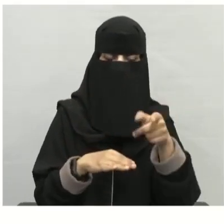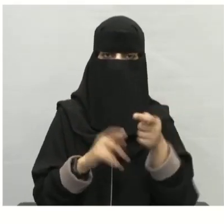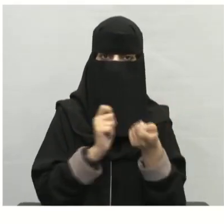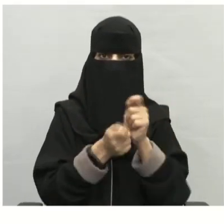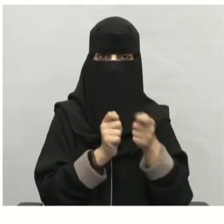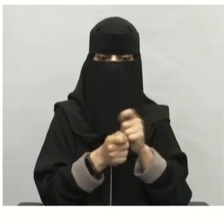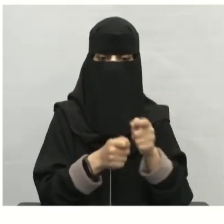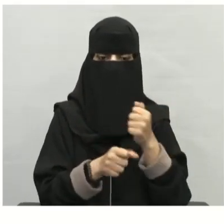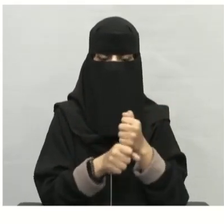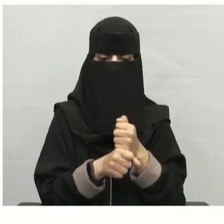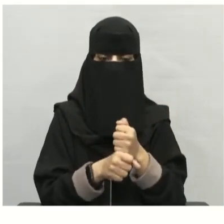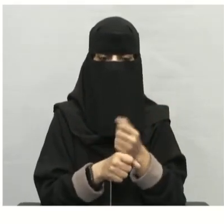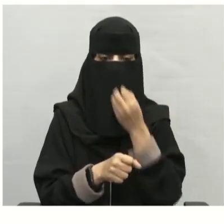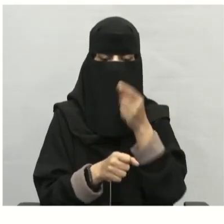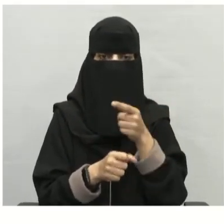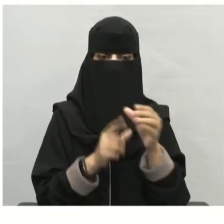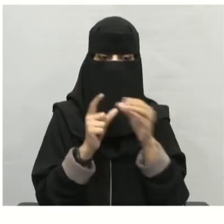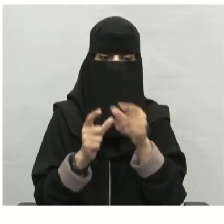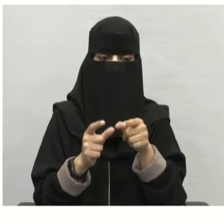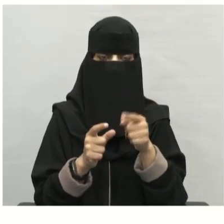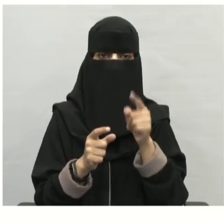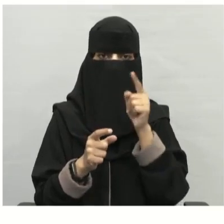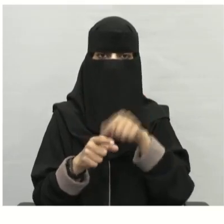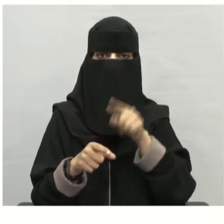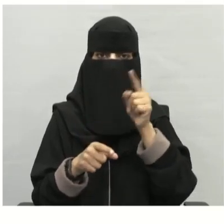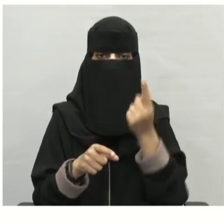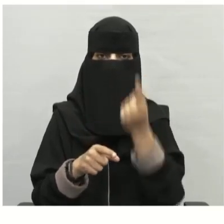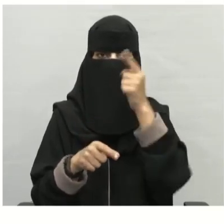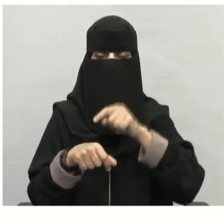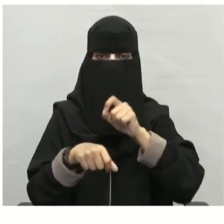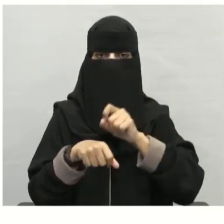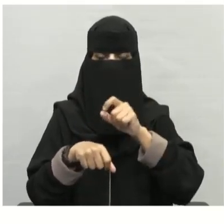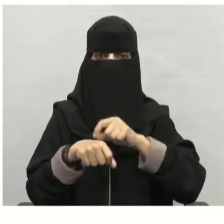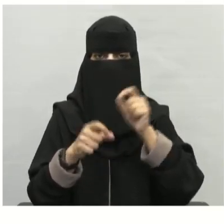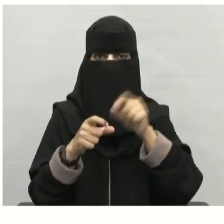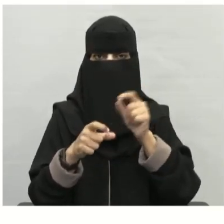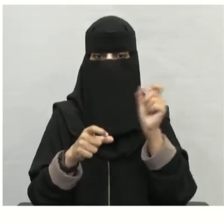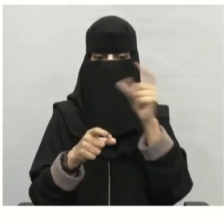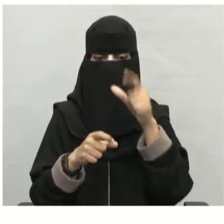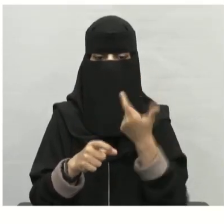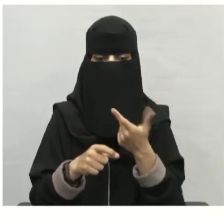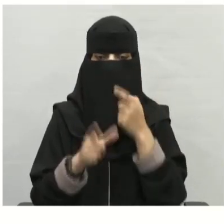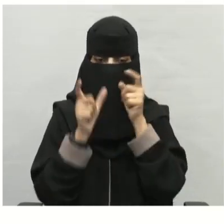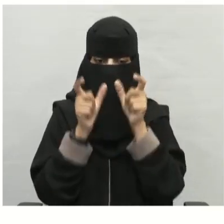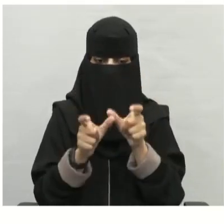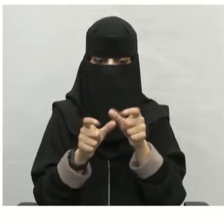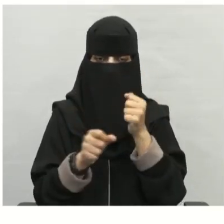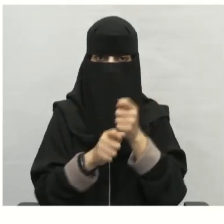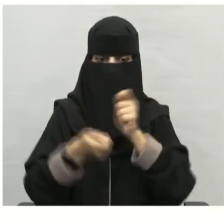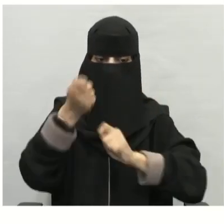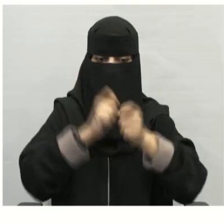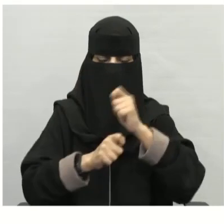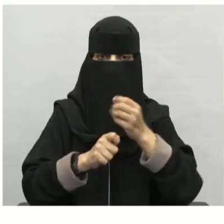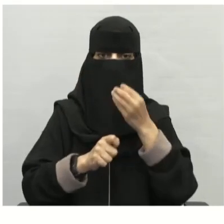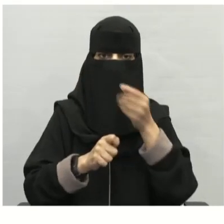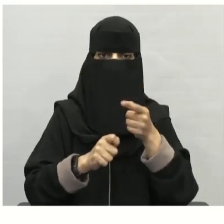البديل بان اتناول الوجبات السريعه مره في الشهر احرص على اداء او اعداد الوجبات